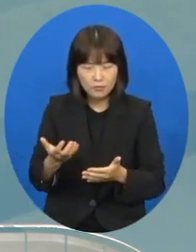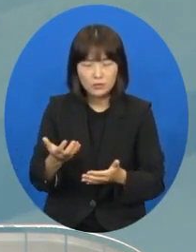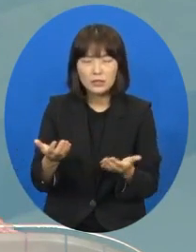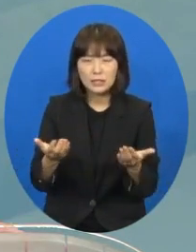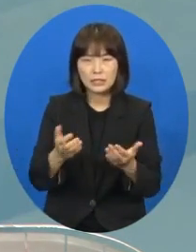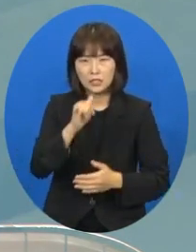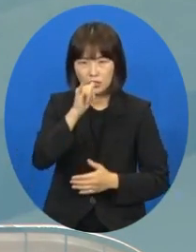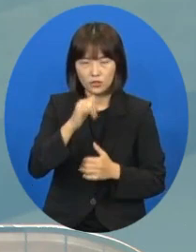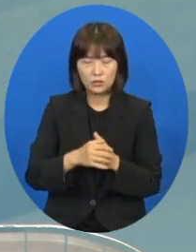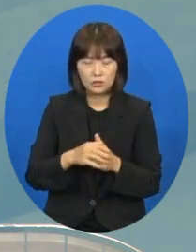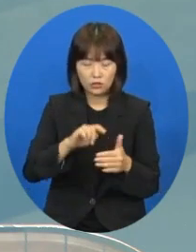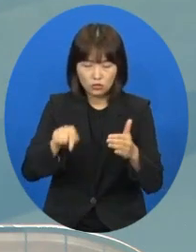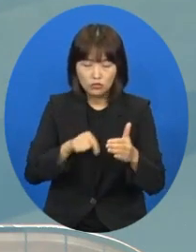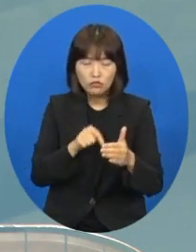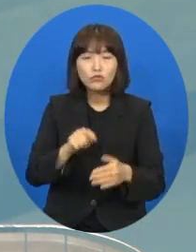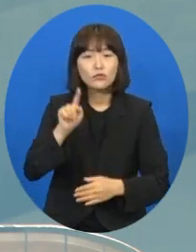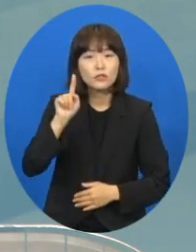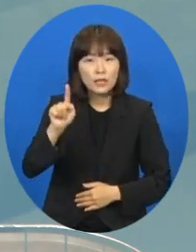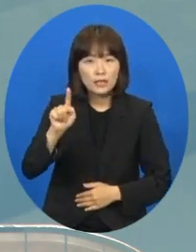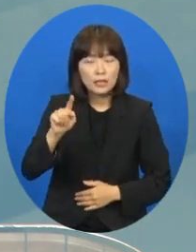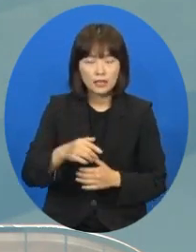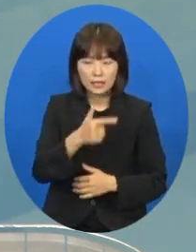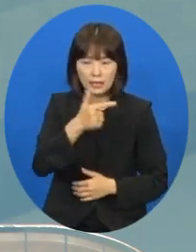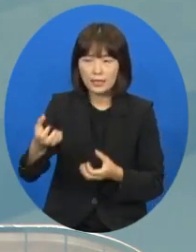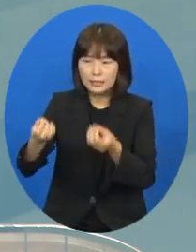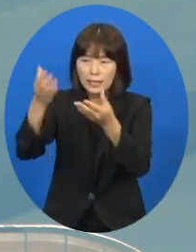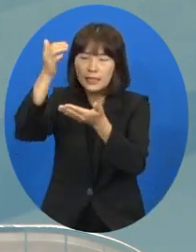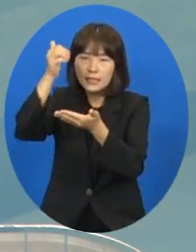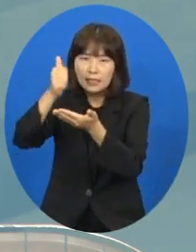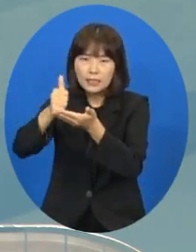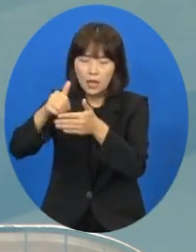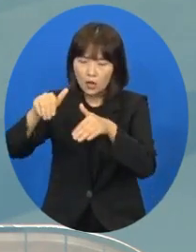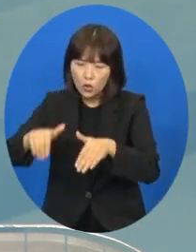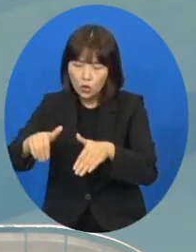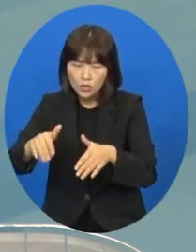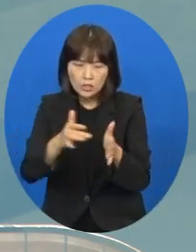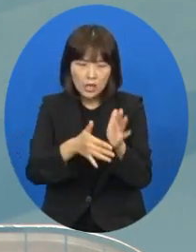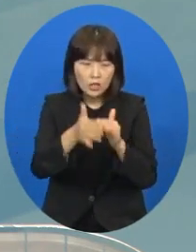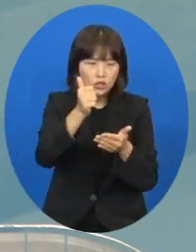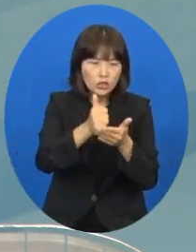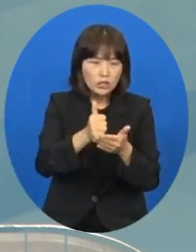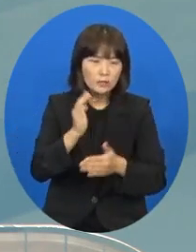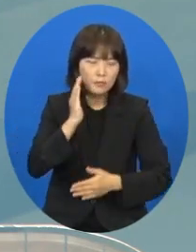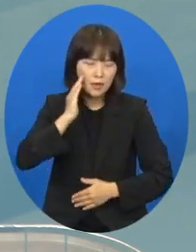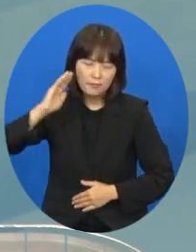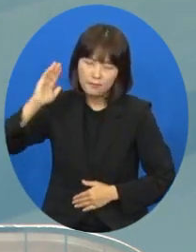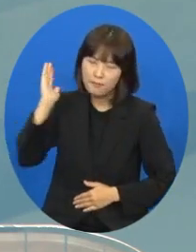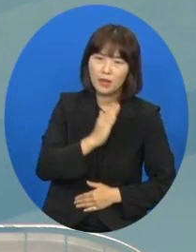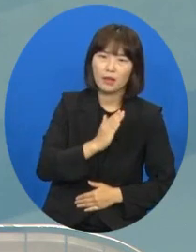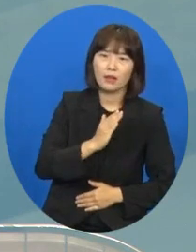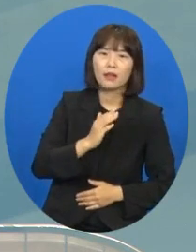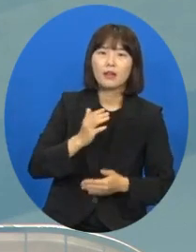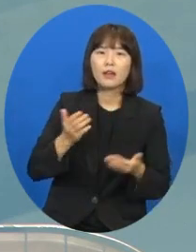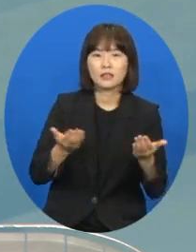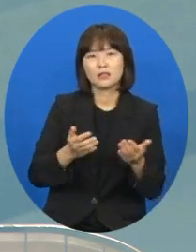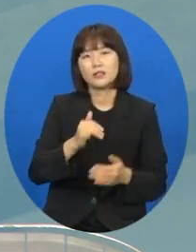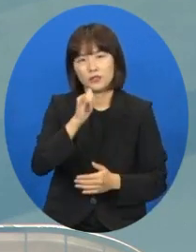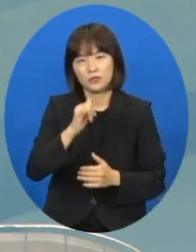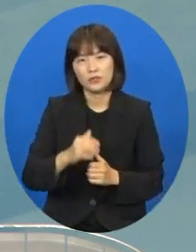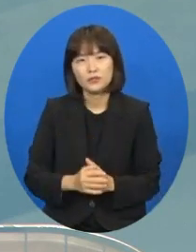있었습니다. 그 중에 하나가 대제사장의 종이 예수님의 뺨을 때린 일이